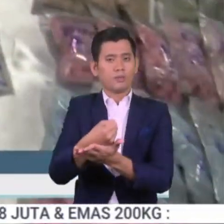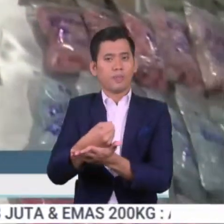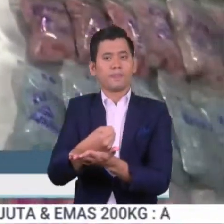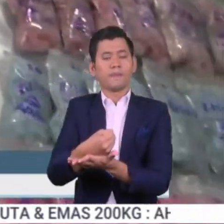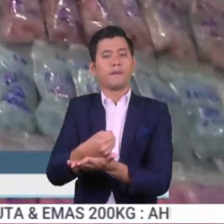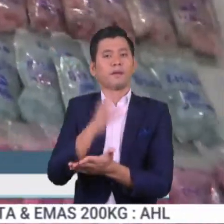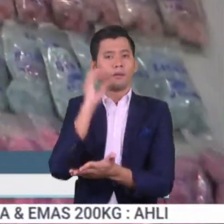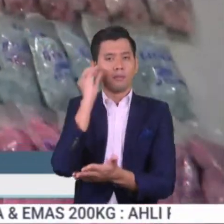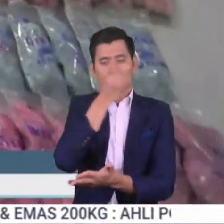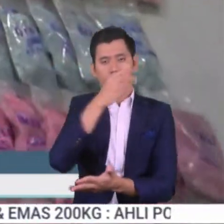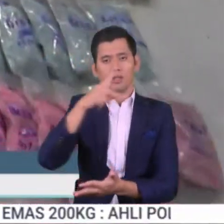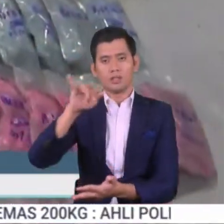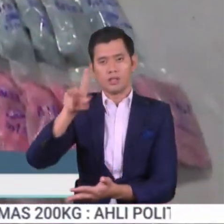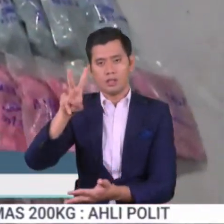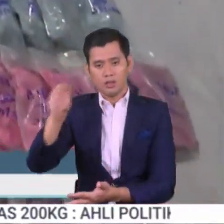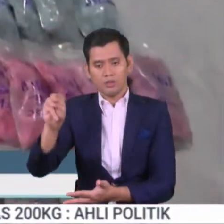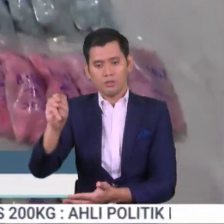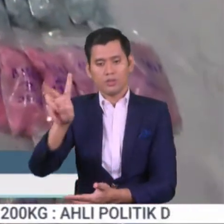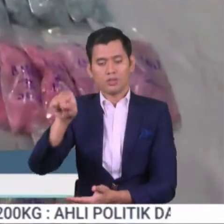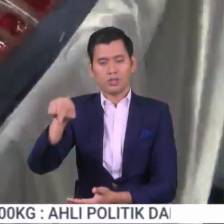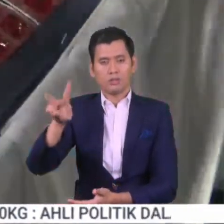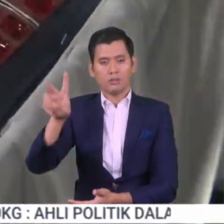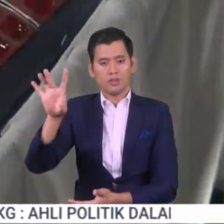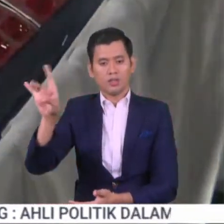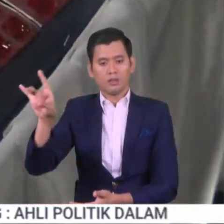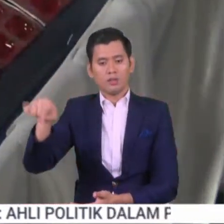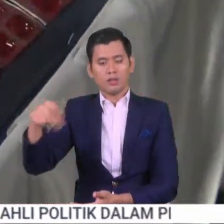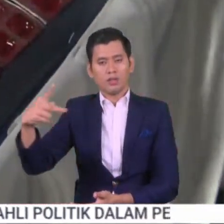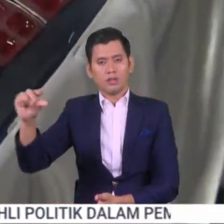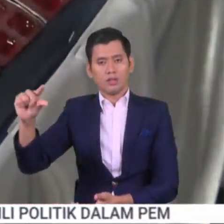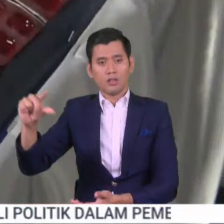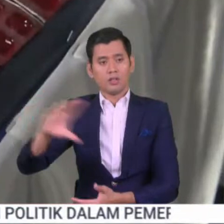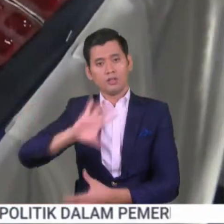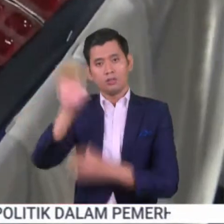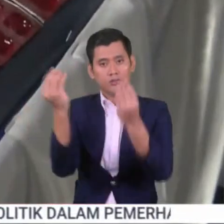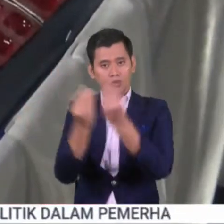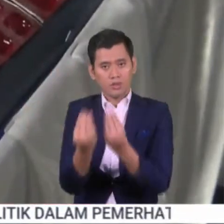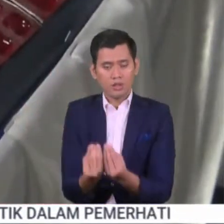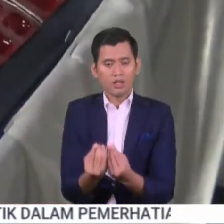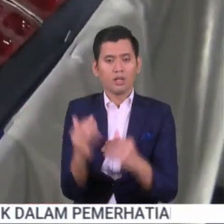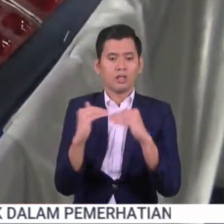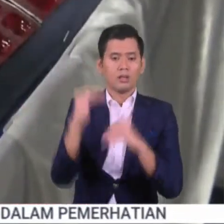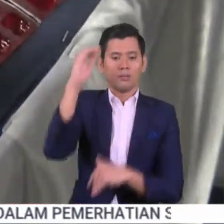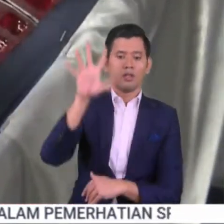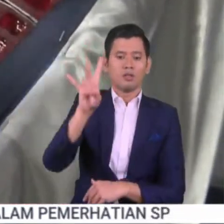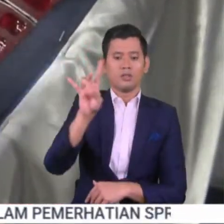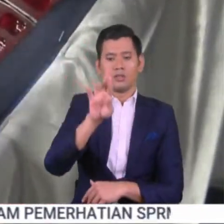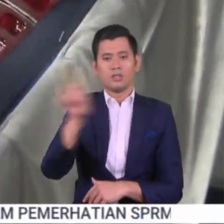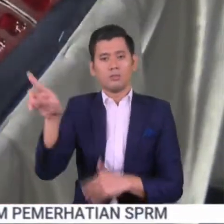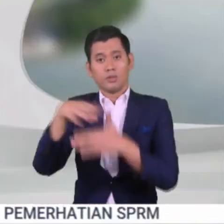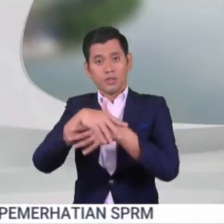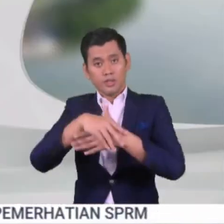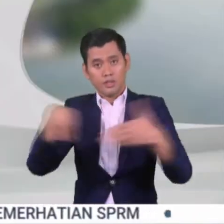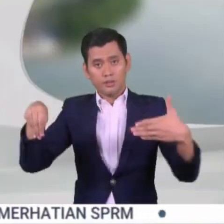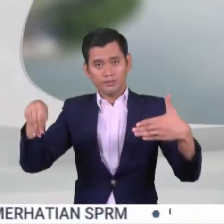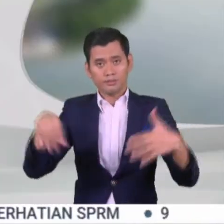sebanyak 787.28 kilogram dianggarkan bernilai lebih RM7,000.